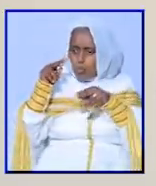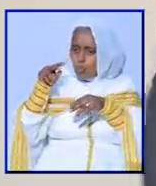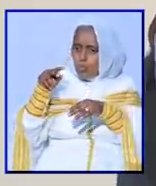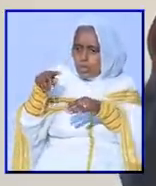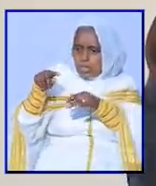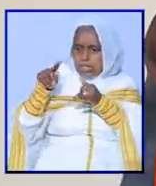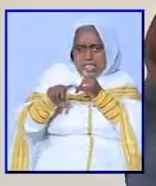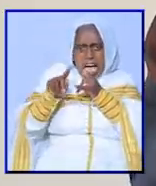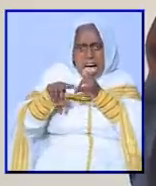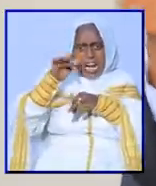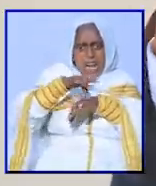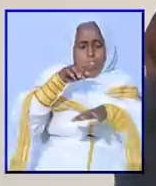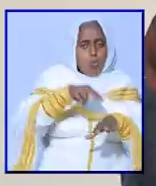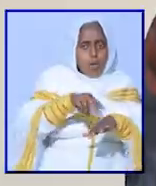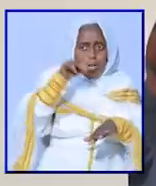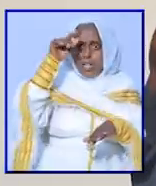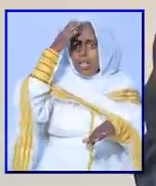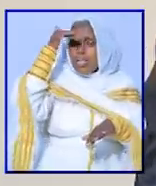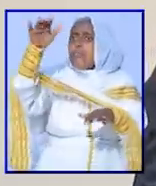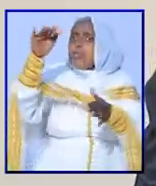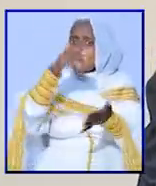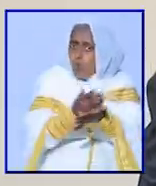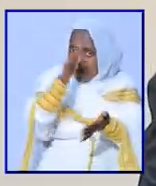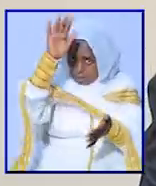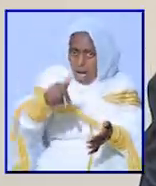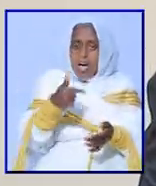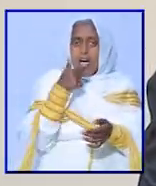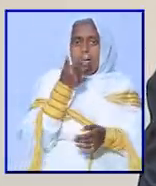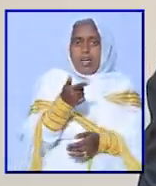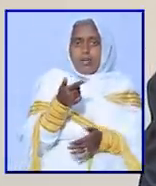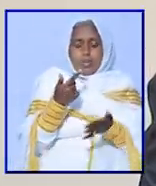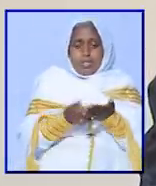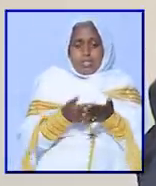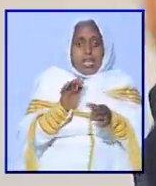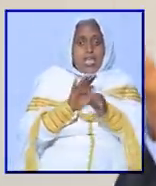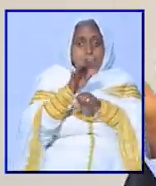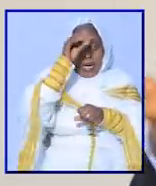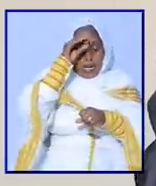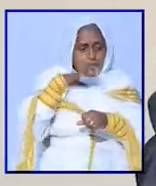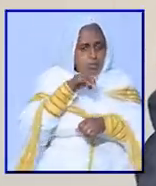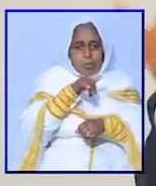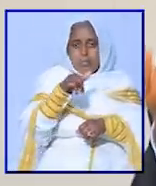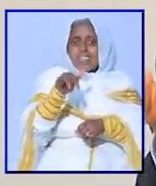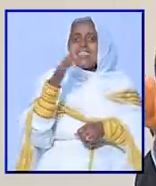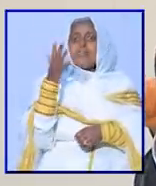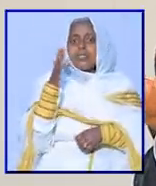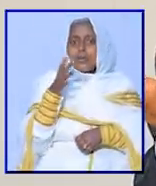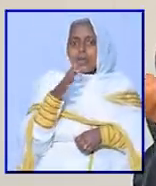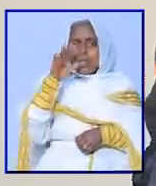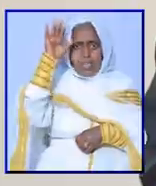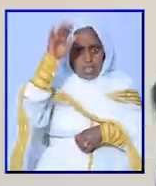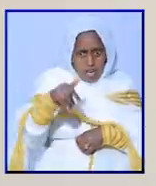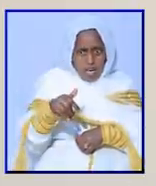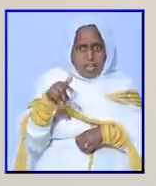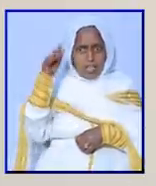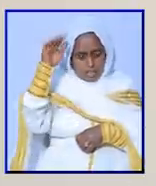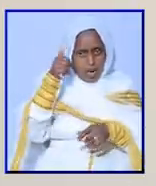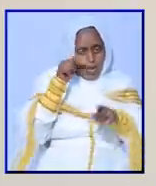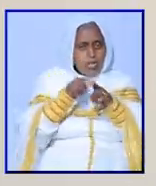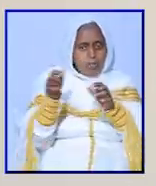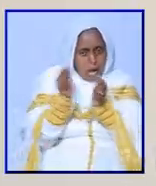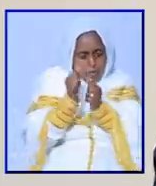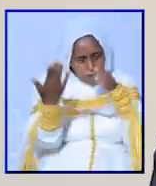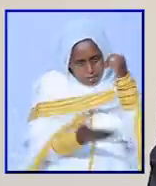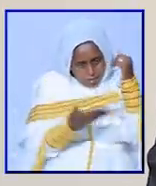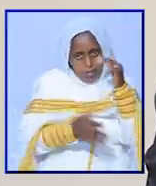ነው አንተ ምን ነው ምን ቆማል አትመጣም እንዴ ያለው እንግዲህ ያው የበቃ ሰው እንደሱ ይመስለዋል እና አንተ ወንድሜ